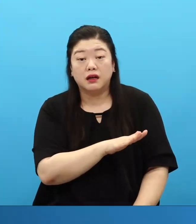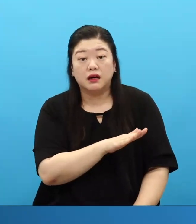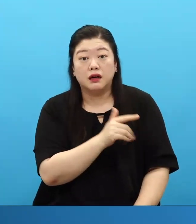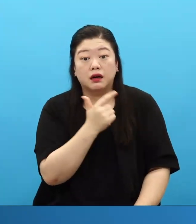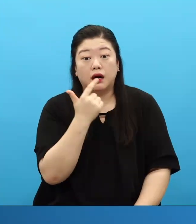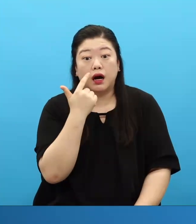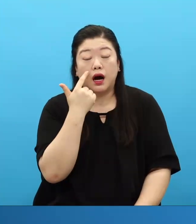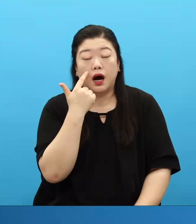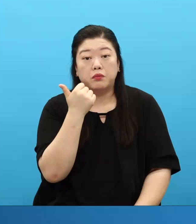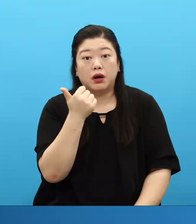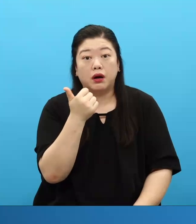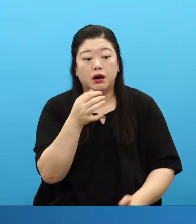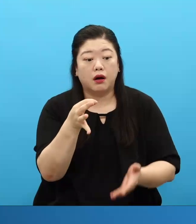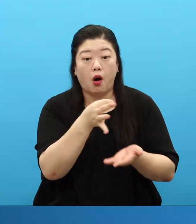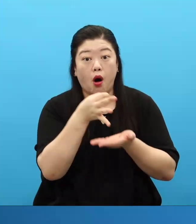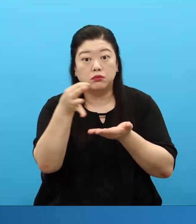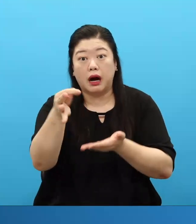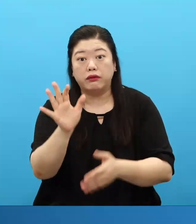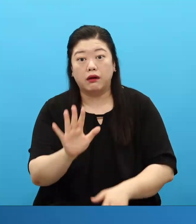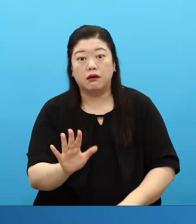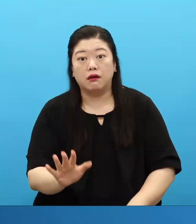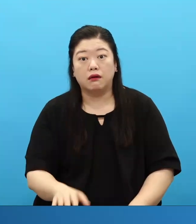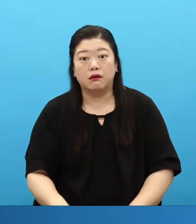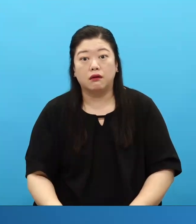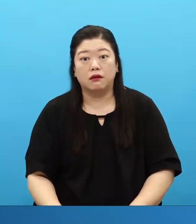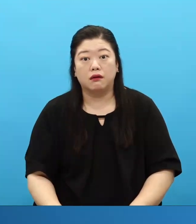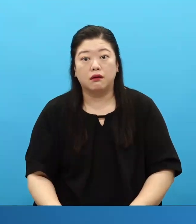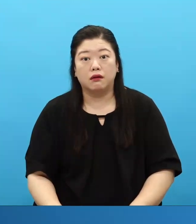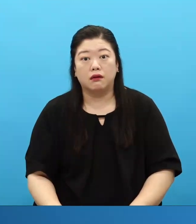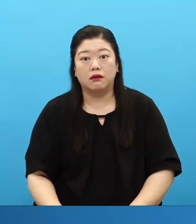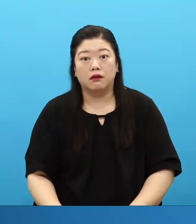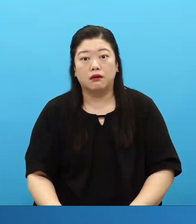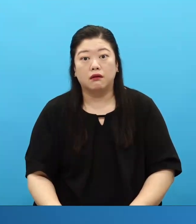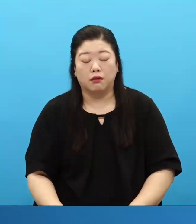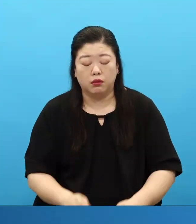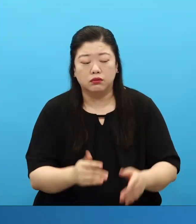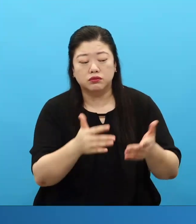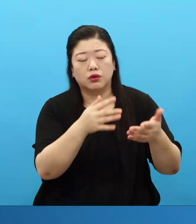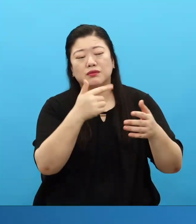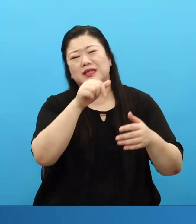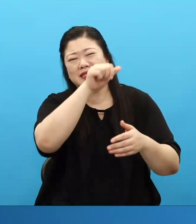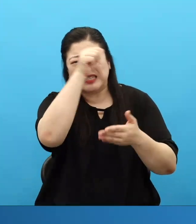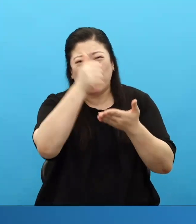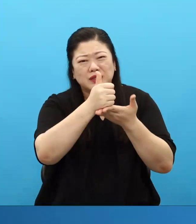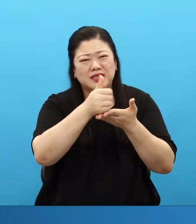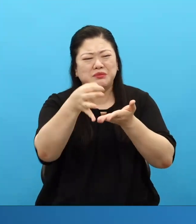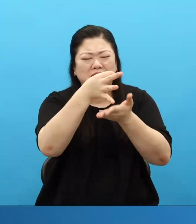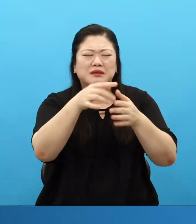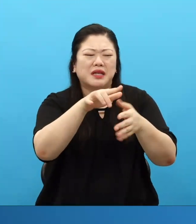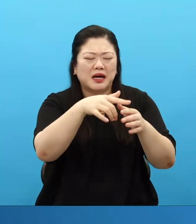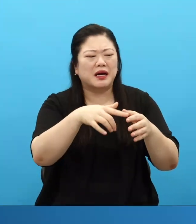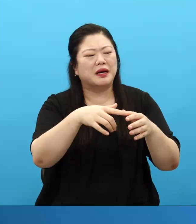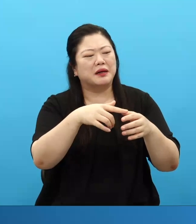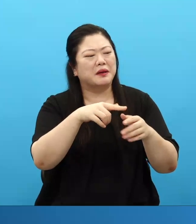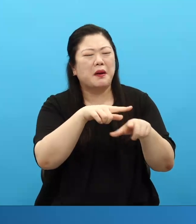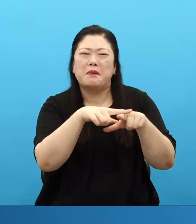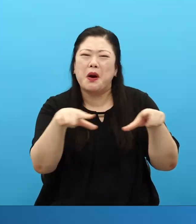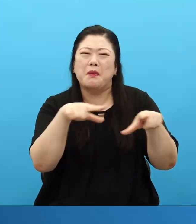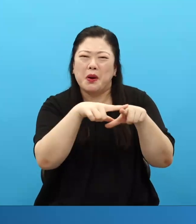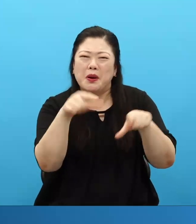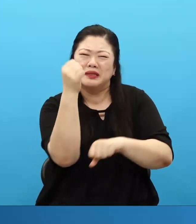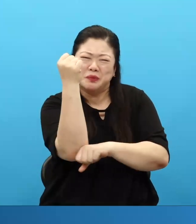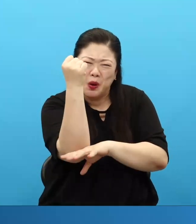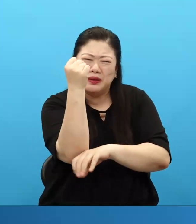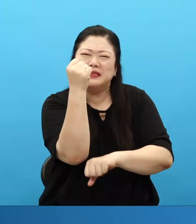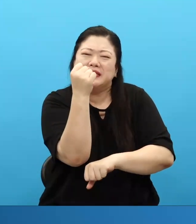사람이 충격 먹어요. But he was shocked by his son. 아들이 저리 나오니까 충격 먹어. And because what his son did, he was so shocked. 온 교회를요 변화시킨